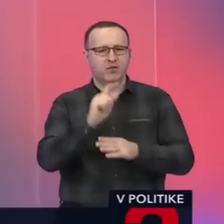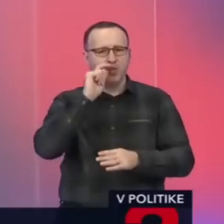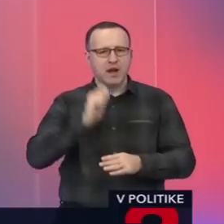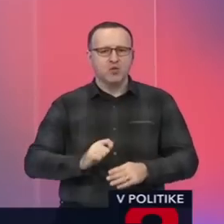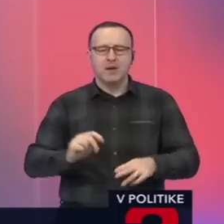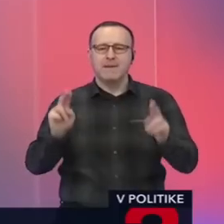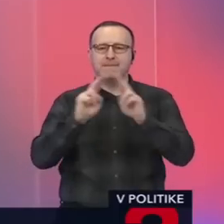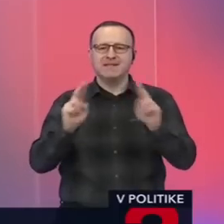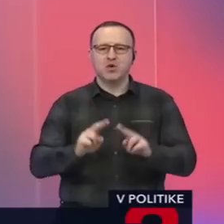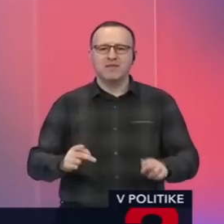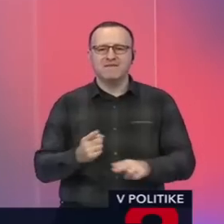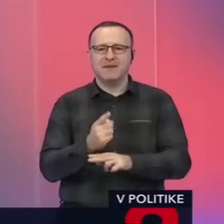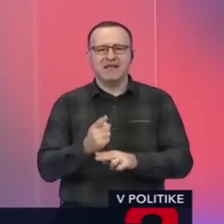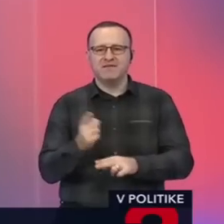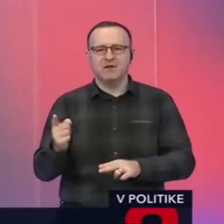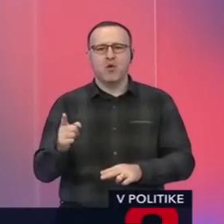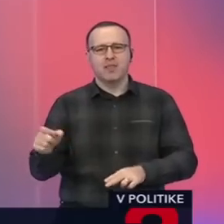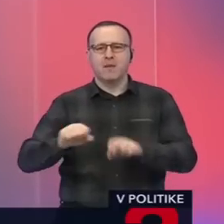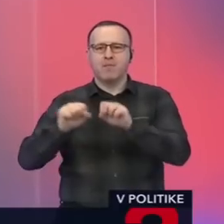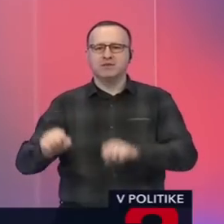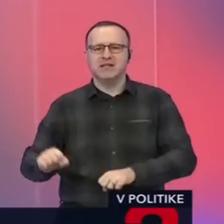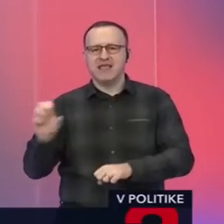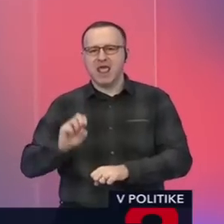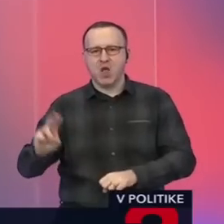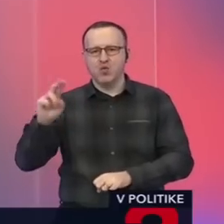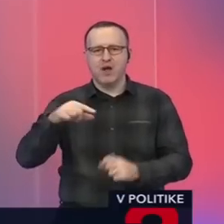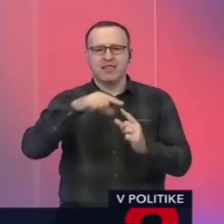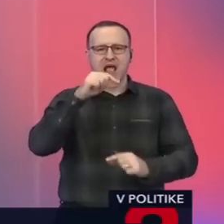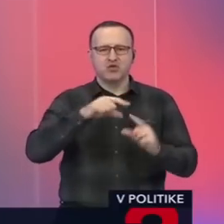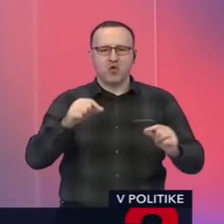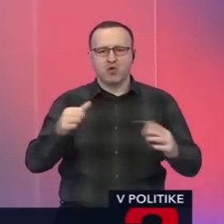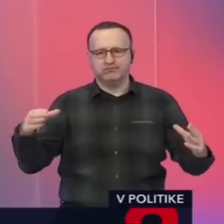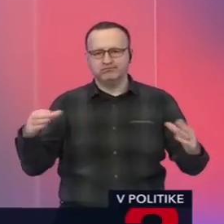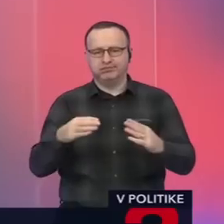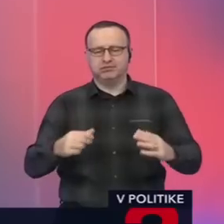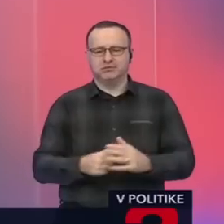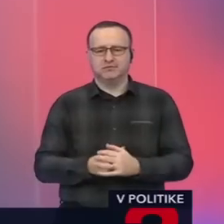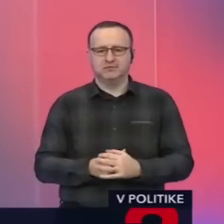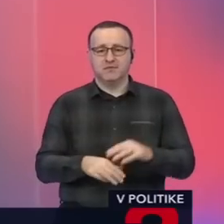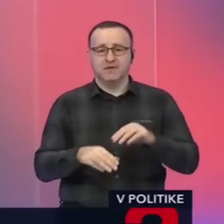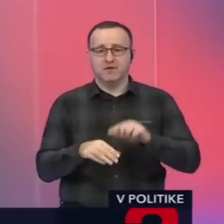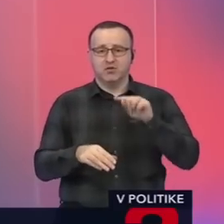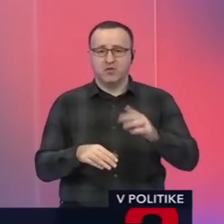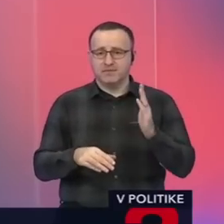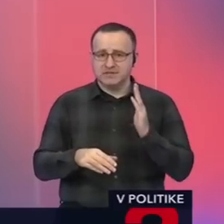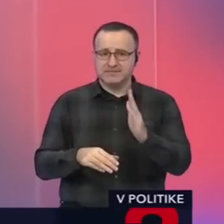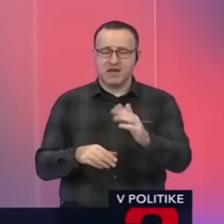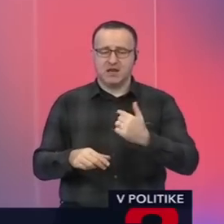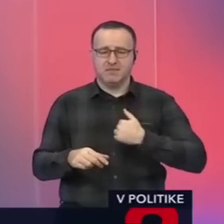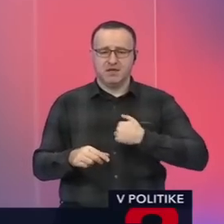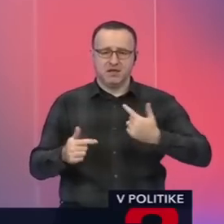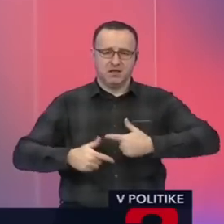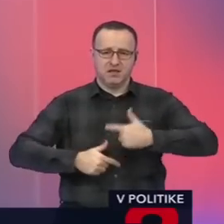medzinárodný vplyv, posilňuje NATO a posilňuje Európsku úniu vo svojej jednote. Čiže v tomto smere my sme jasne